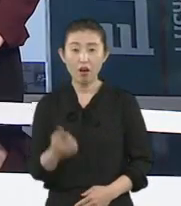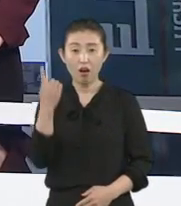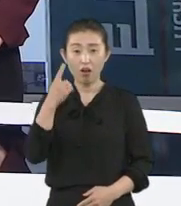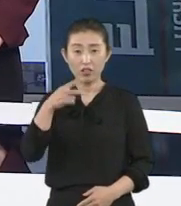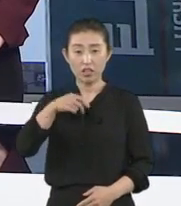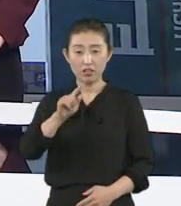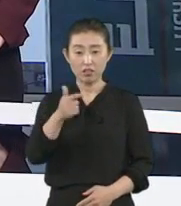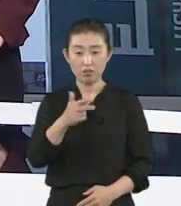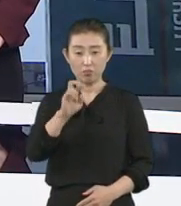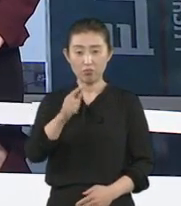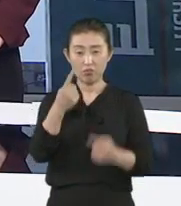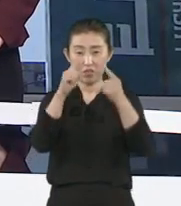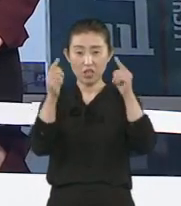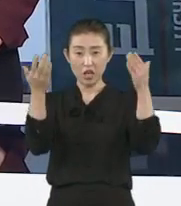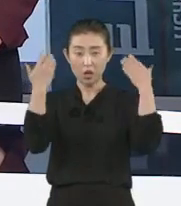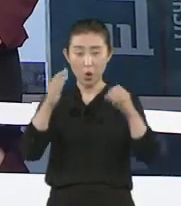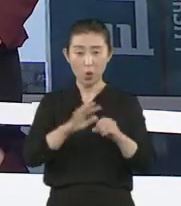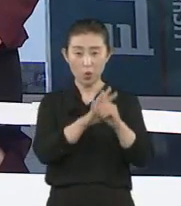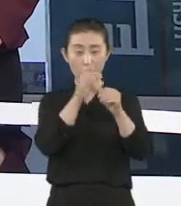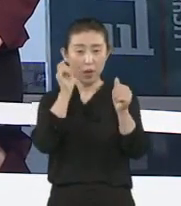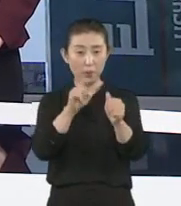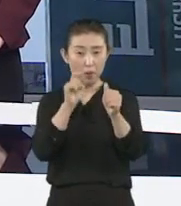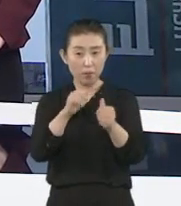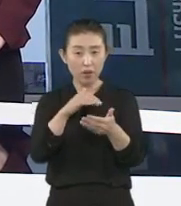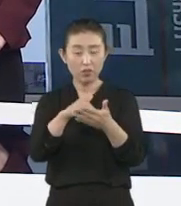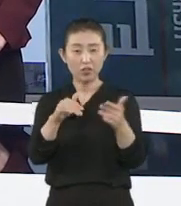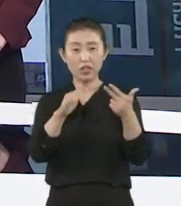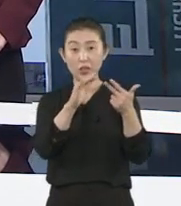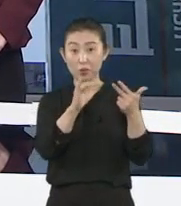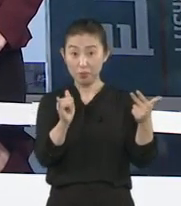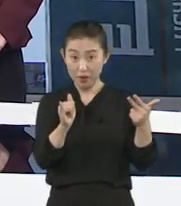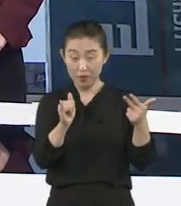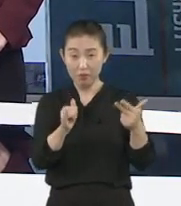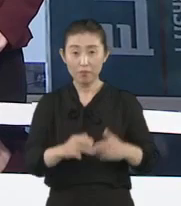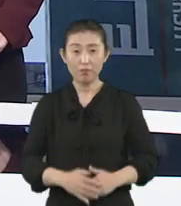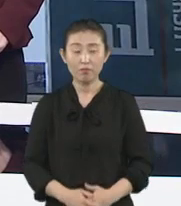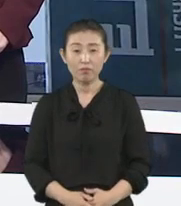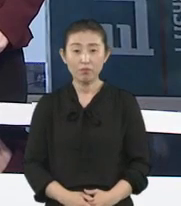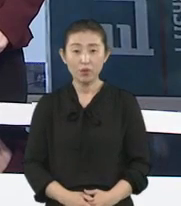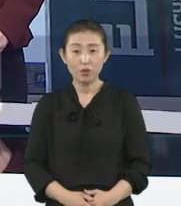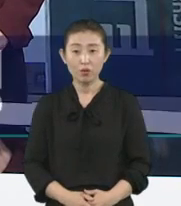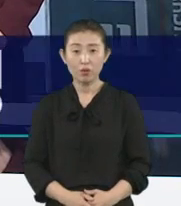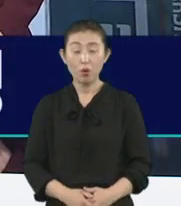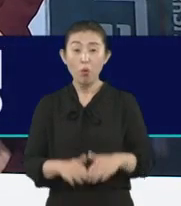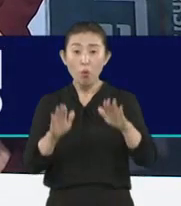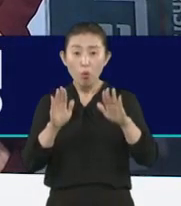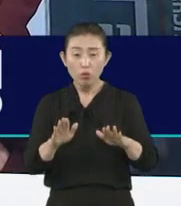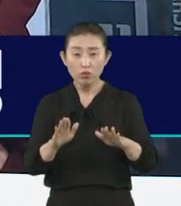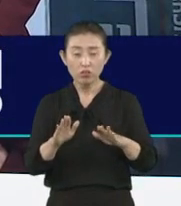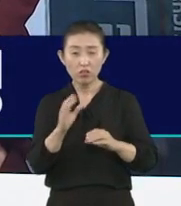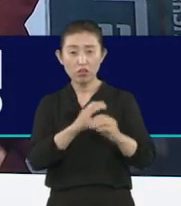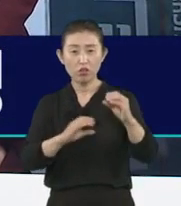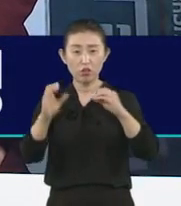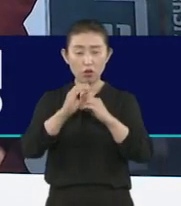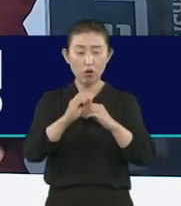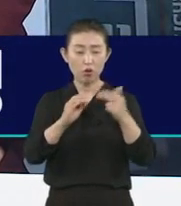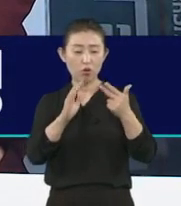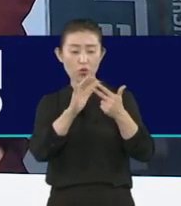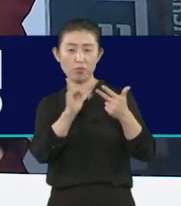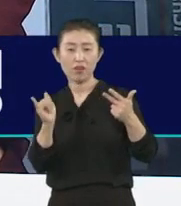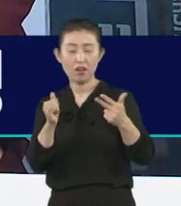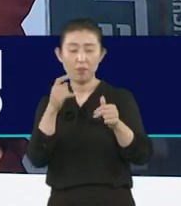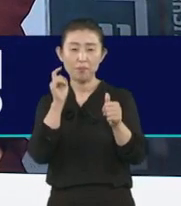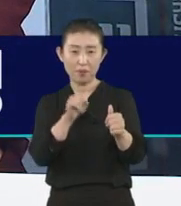어제 아산 선문대에서 코로나19 확진자 7명이 나왔다는 소식 전해드렸는데 오늘 또다시 7명이